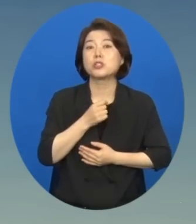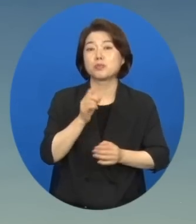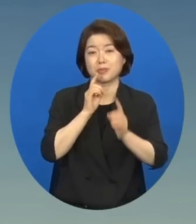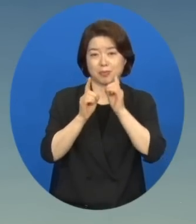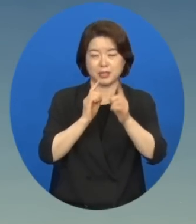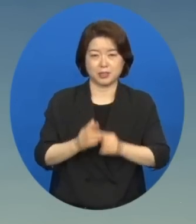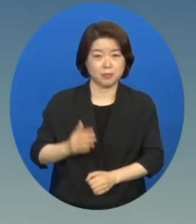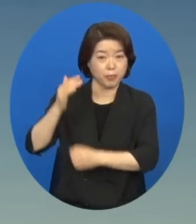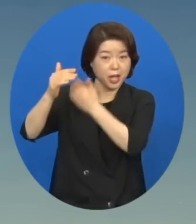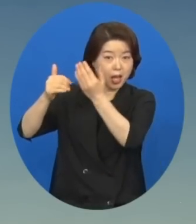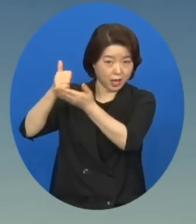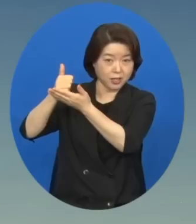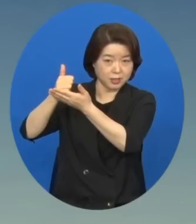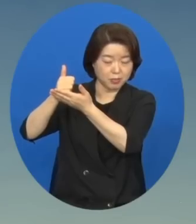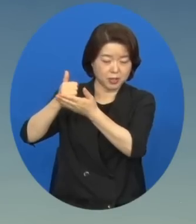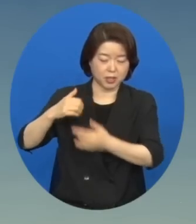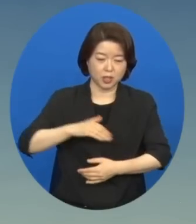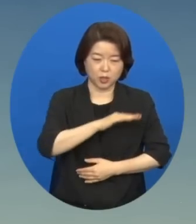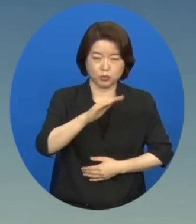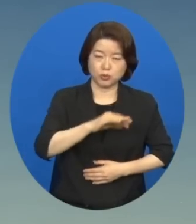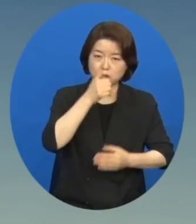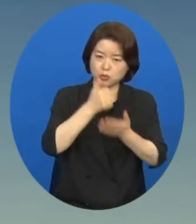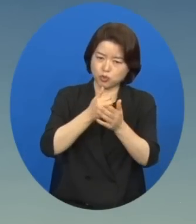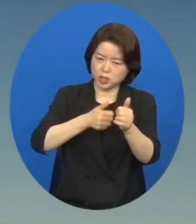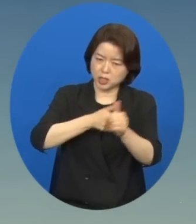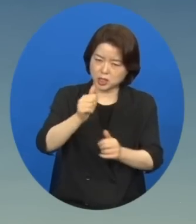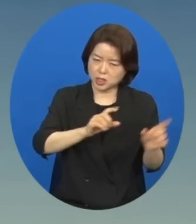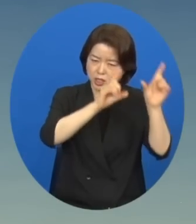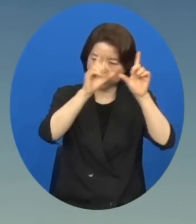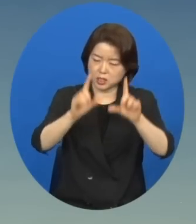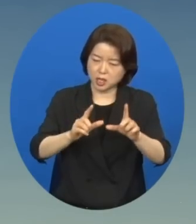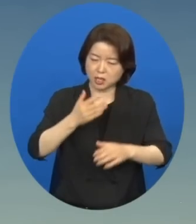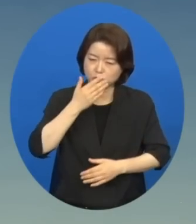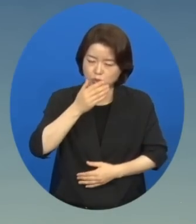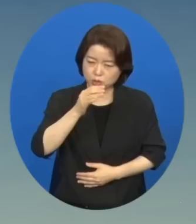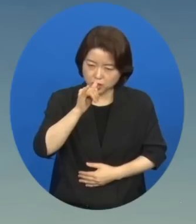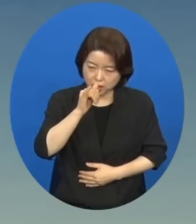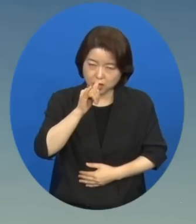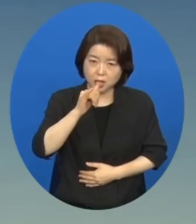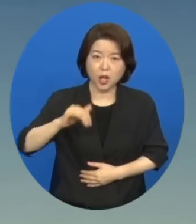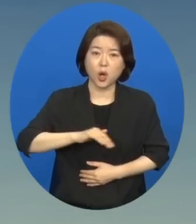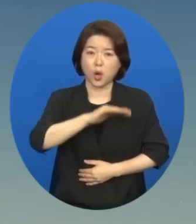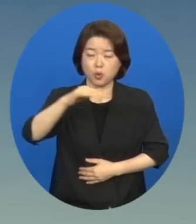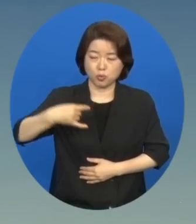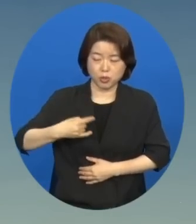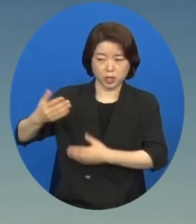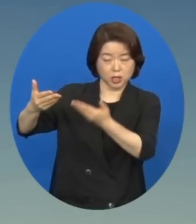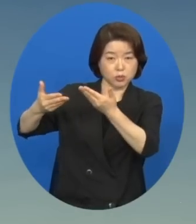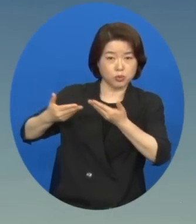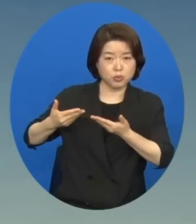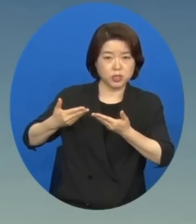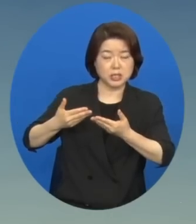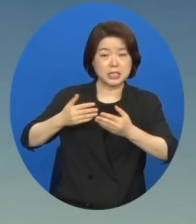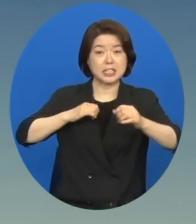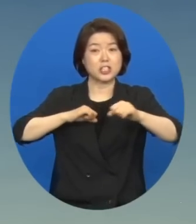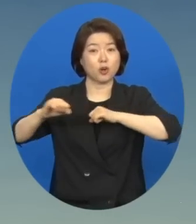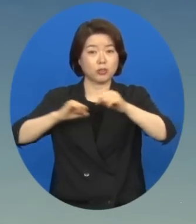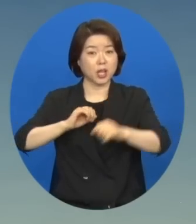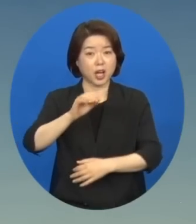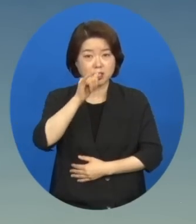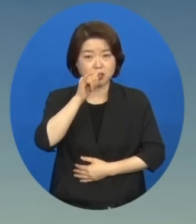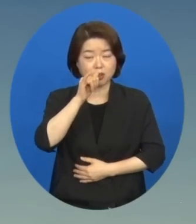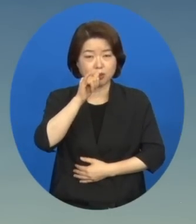하나님께서 우리가 죄를 이기는 삶을 살도록 우리에게 베풀어 주시는 역사들이 있다는